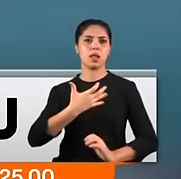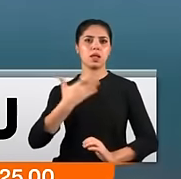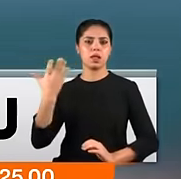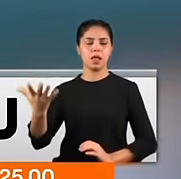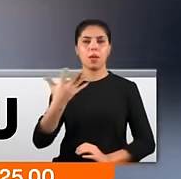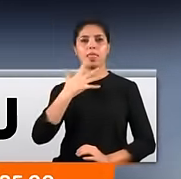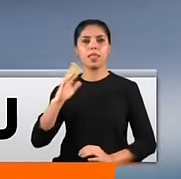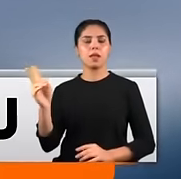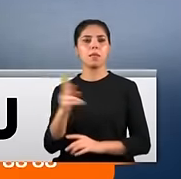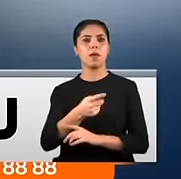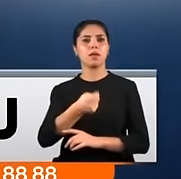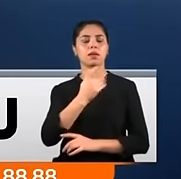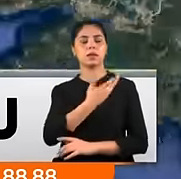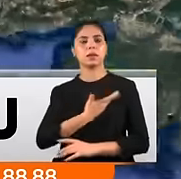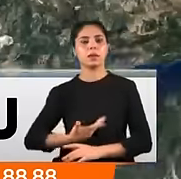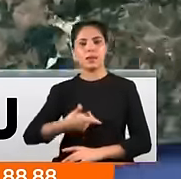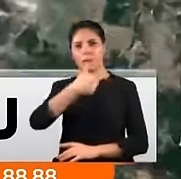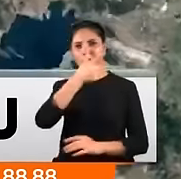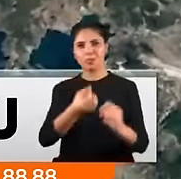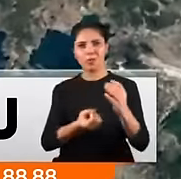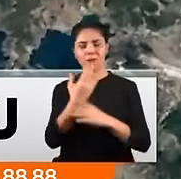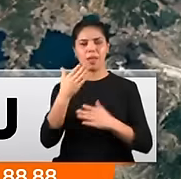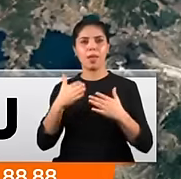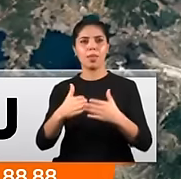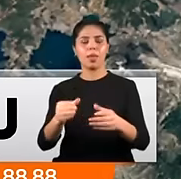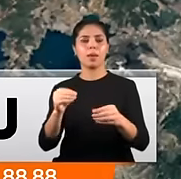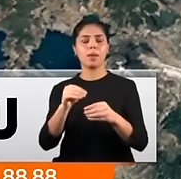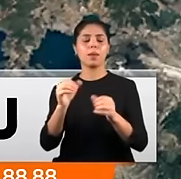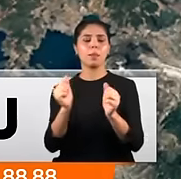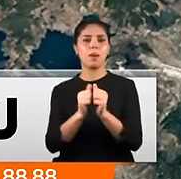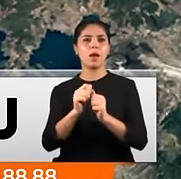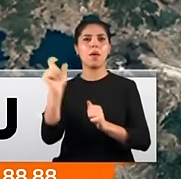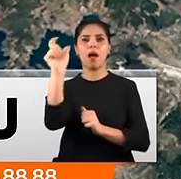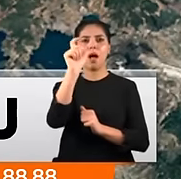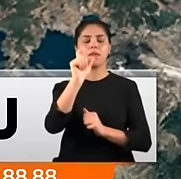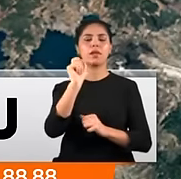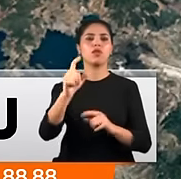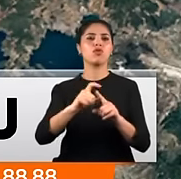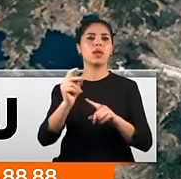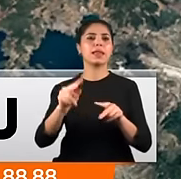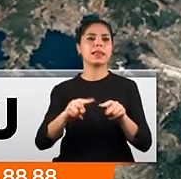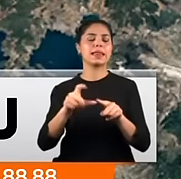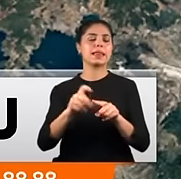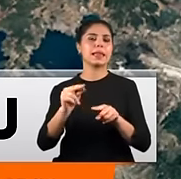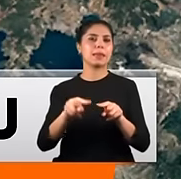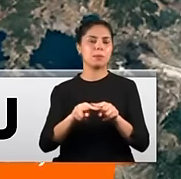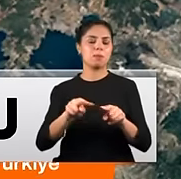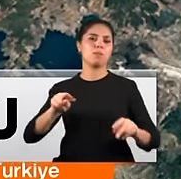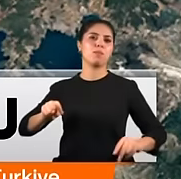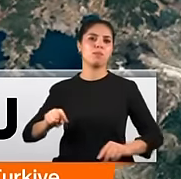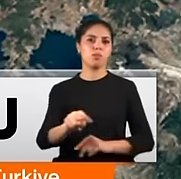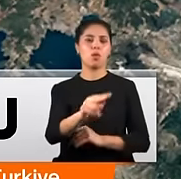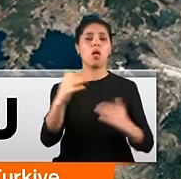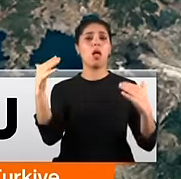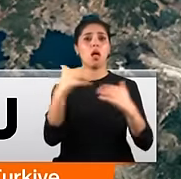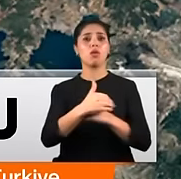deniz ve balık tutmaktı. Perşembe sabahı teknesiyle Aydın Didim'den denize açıldı. Akşam olduğunda geri dönmeyince